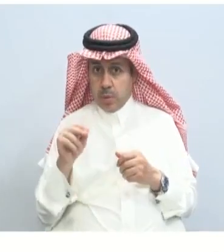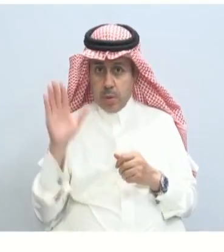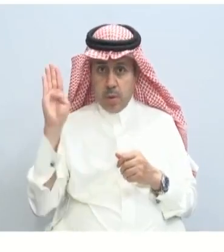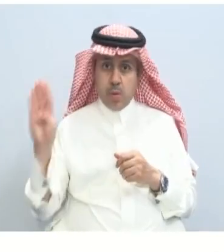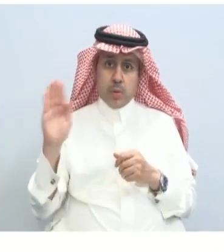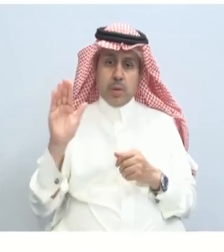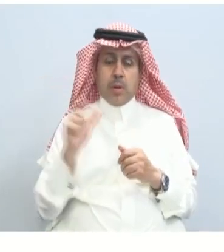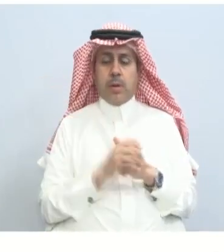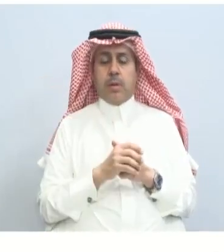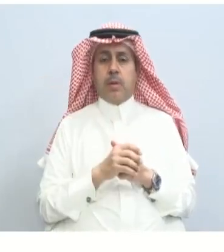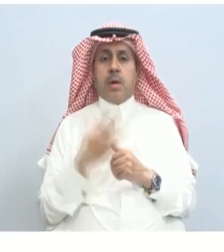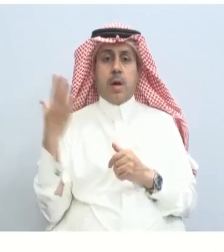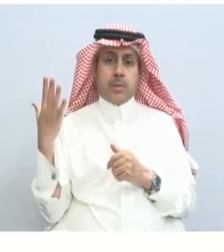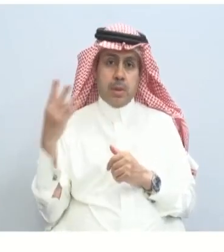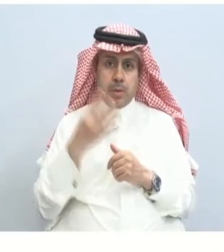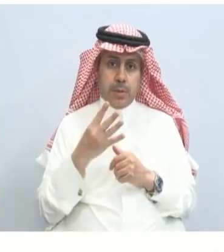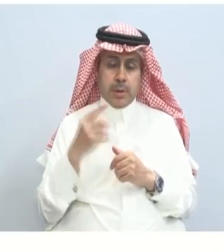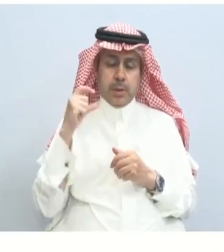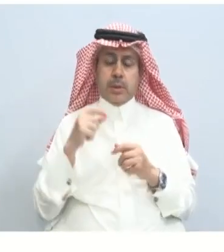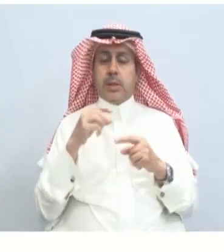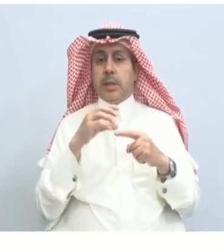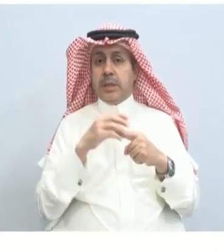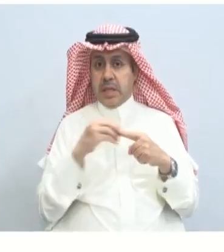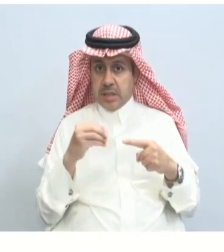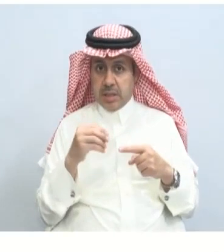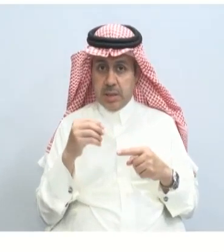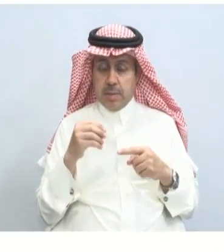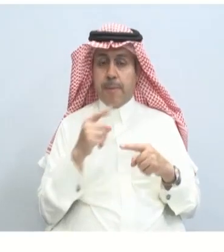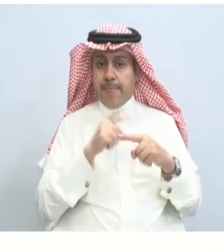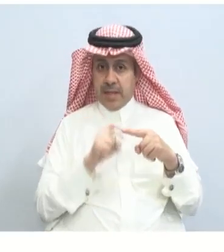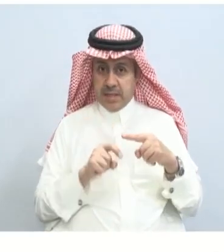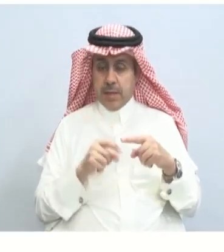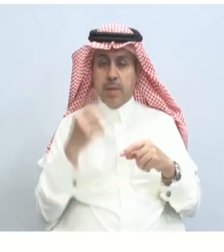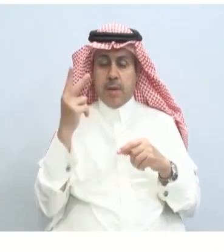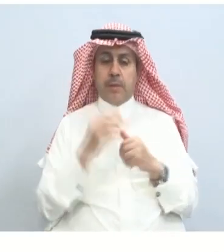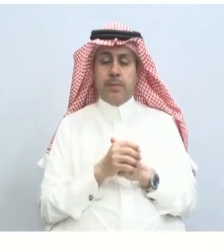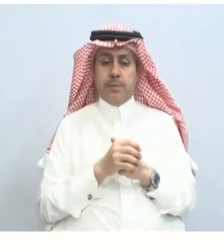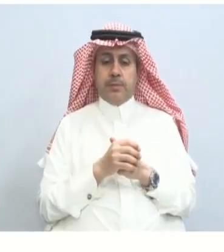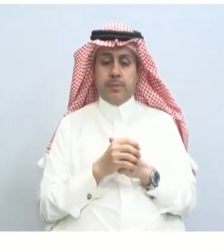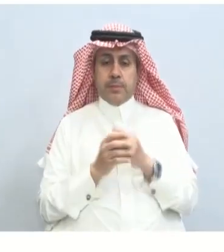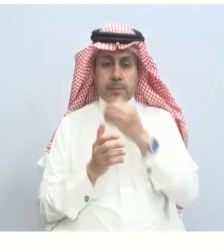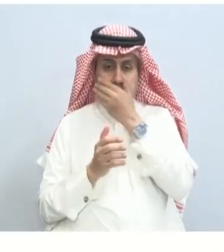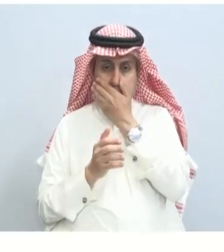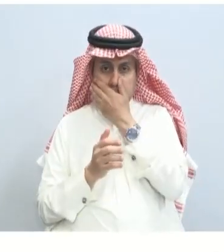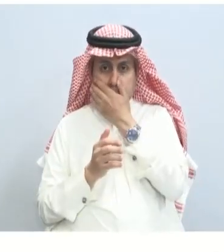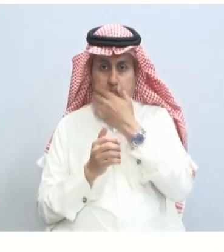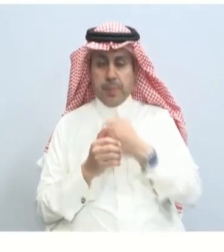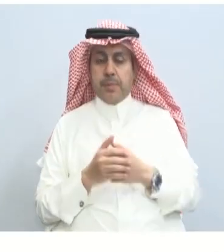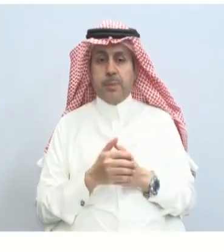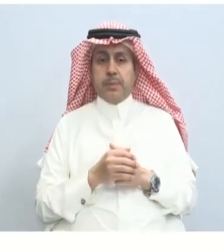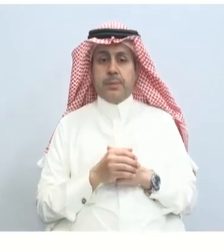كوساين 45 درجه تقسيم 2 اللي هو بيكون موجب او سالب وطبعا احنا اتفقنا انه ما يجي